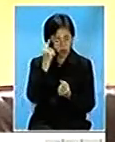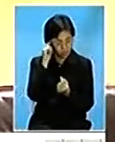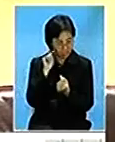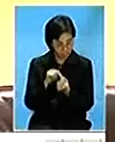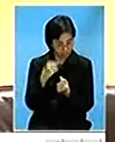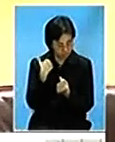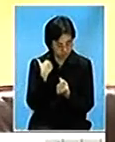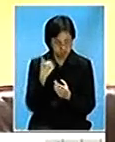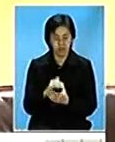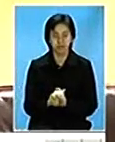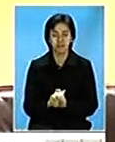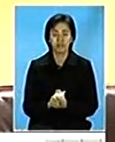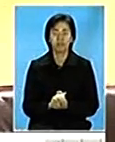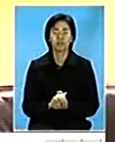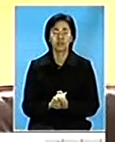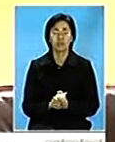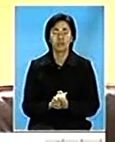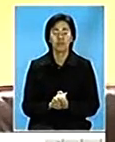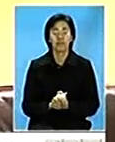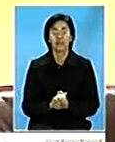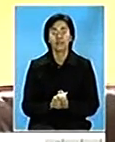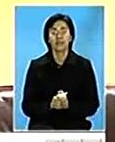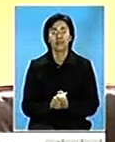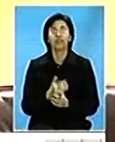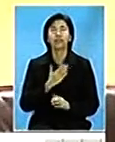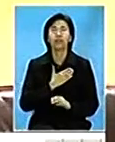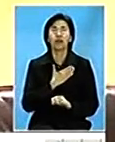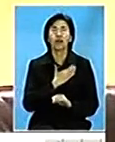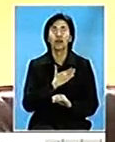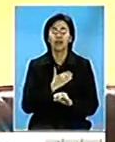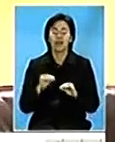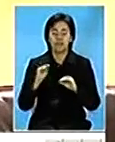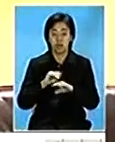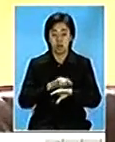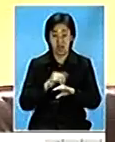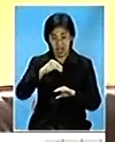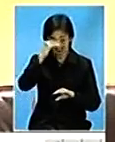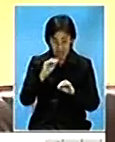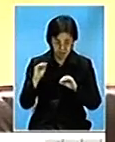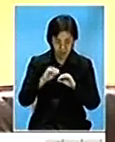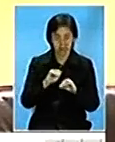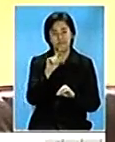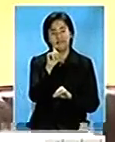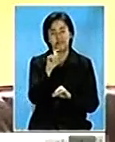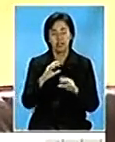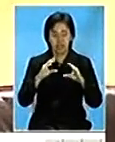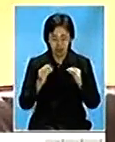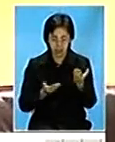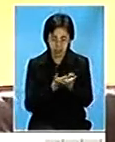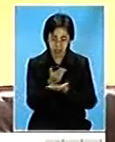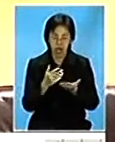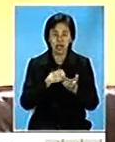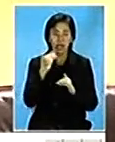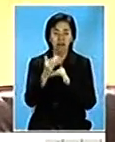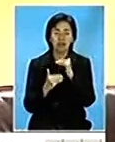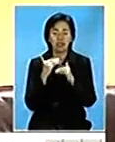เป็นไปไม่ได้เลยที่เราจะเพิ่มเวลาเรียนเข้าไปแต่ก็มีการประชุมว่าเราจะต้องพัฒนาเ